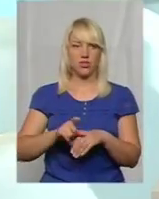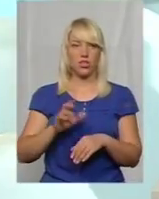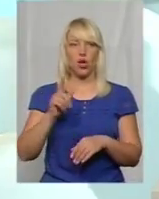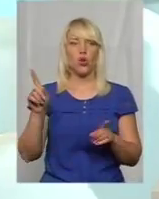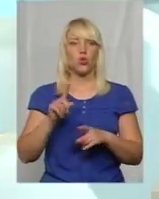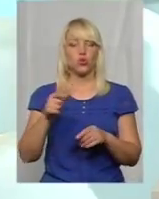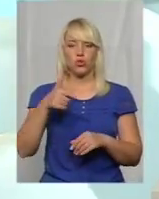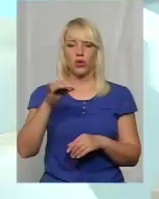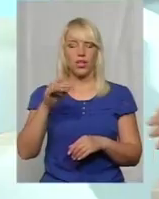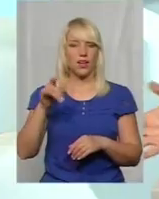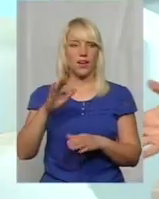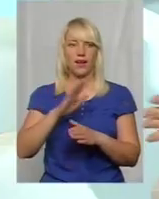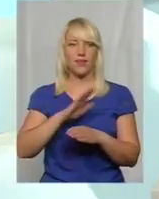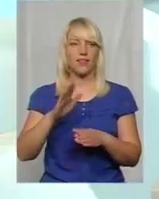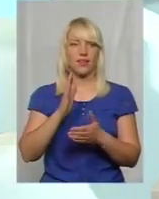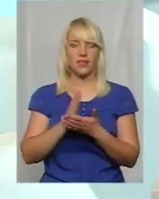сьогодні одним з найбільших